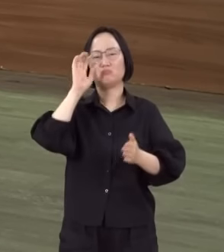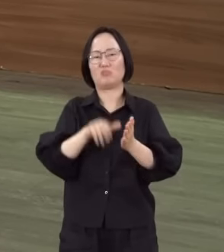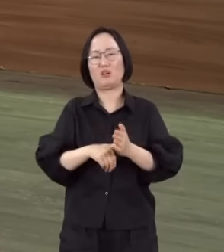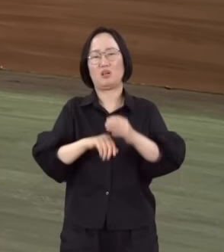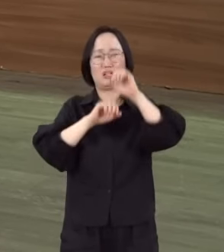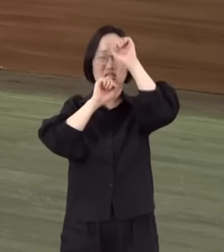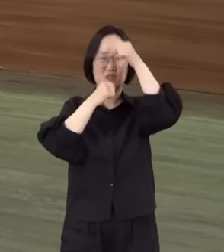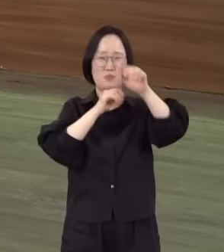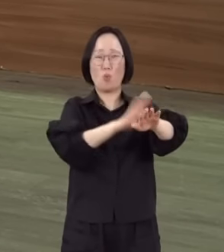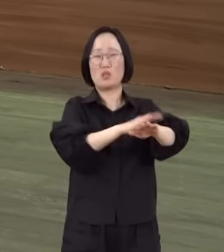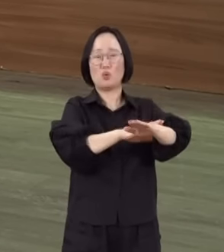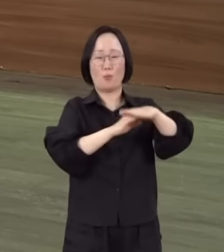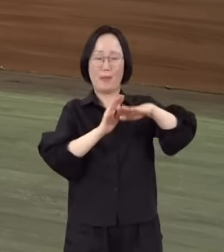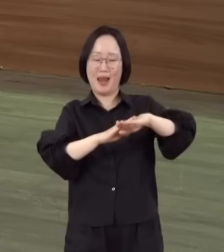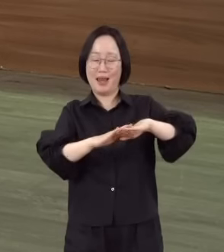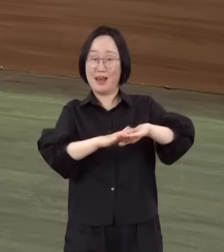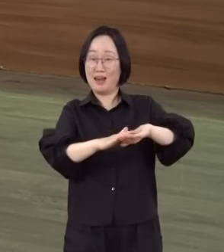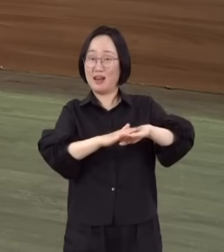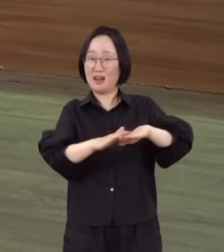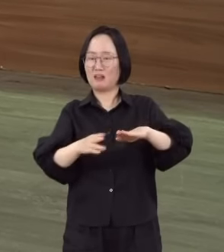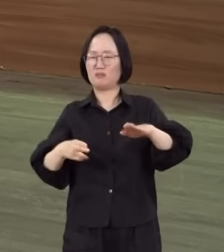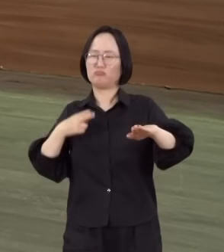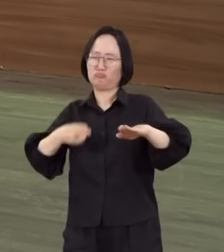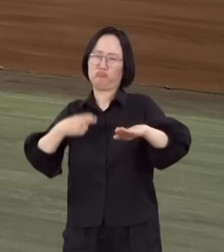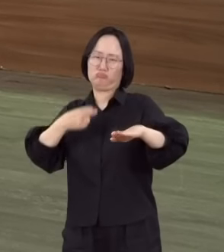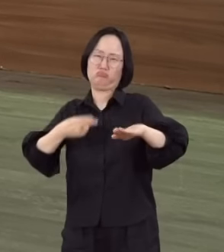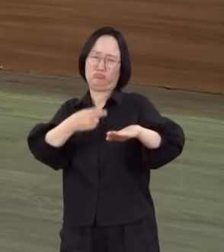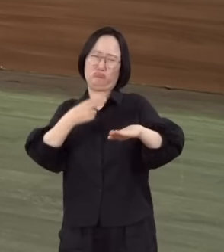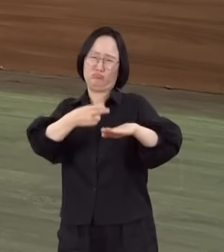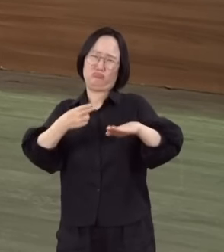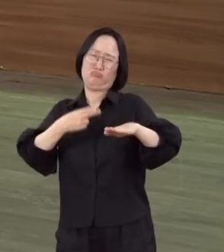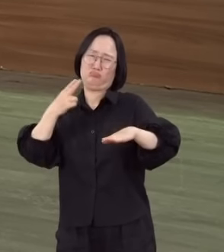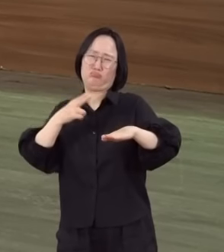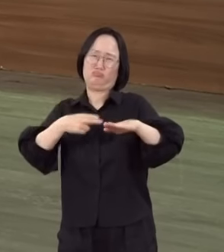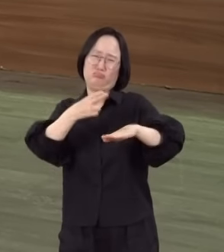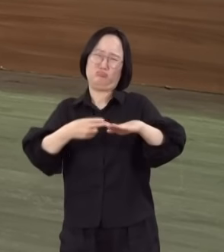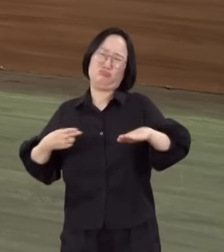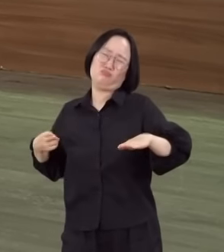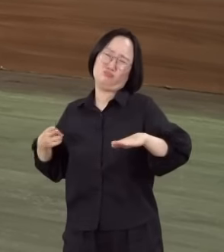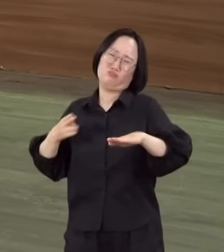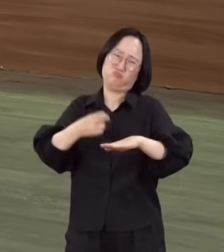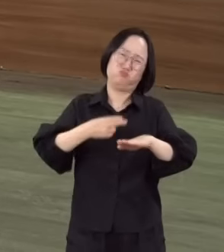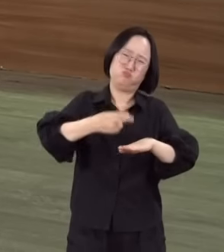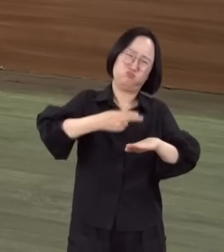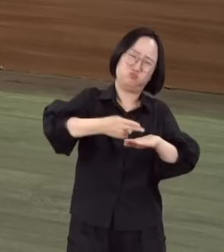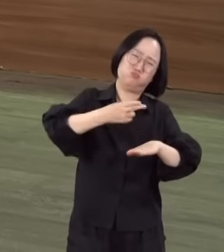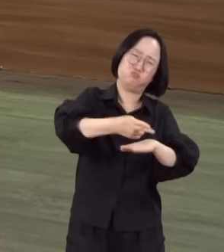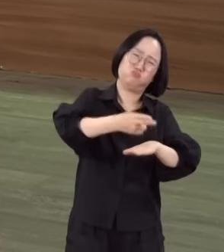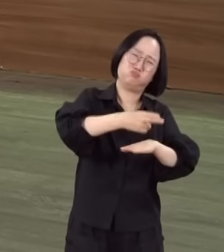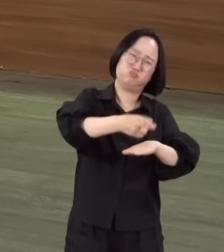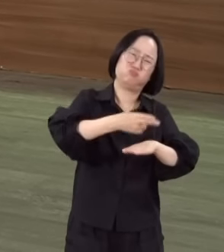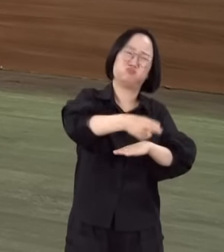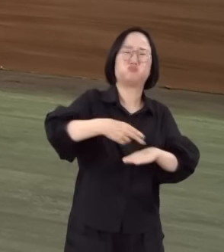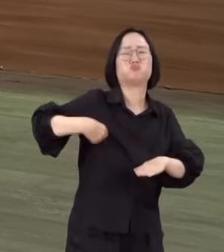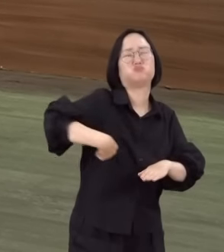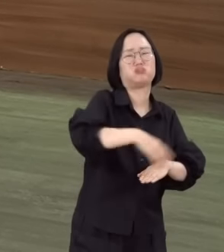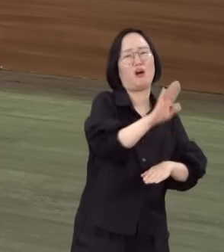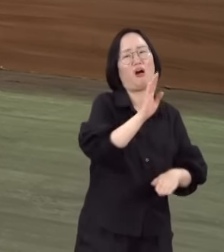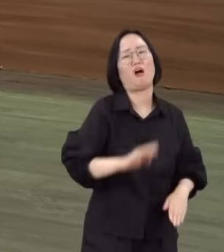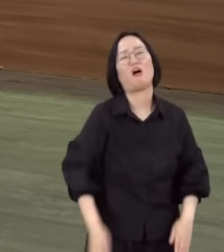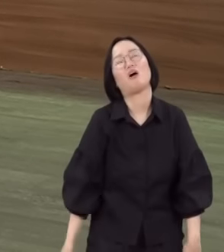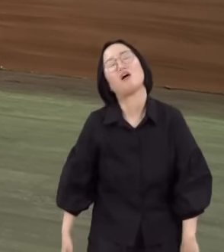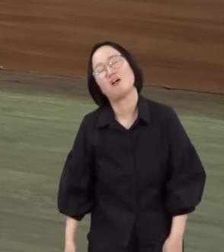발등 위를 열차가 그 지나가 버렸대요 으악 으악 하고 비명지르면서